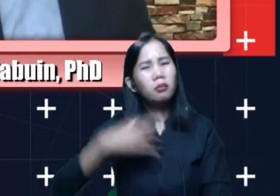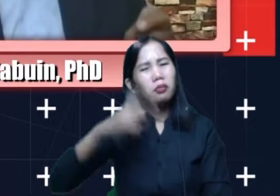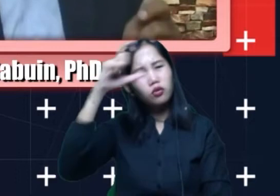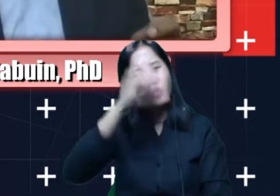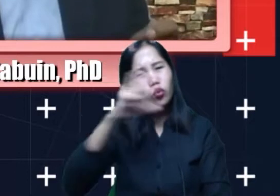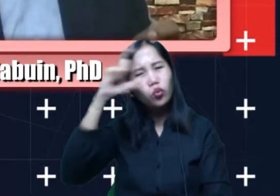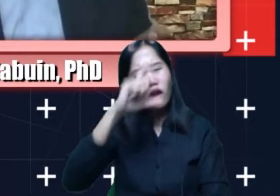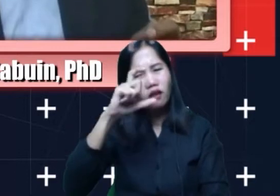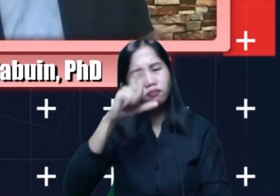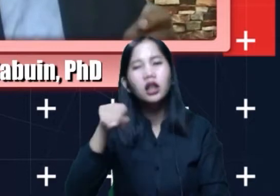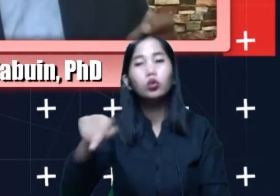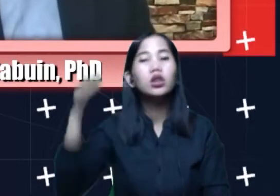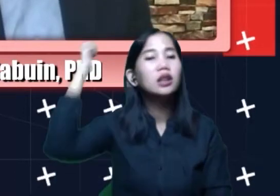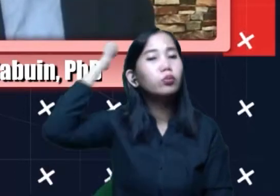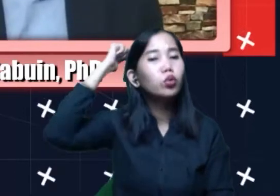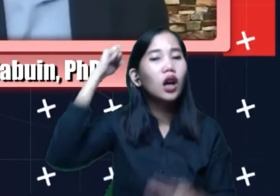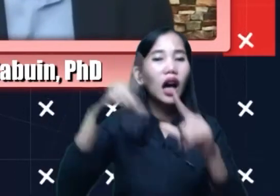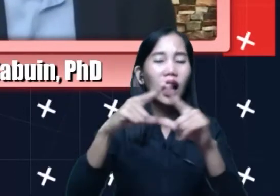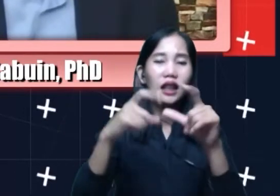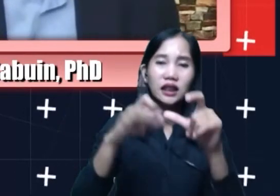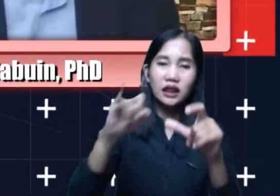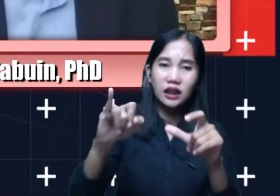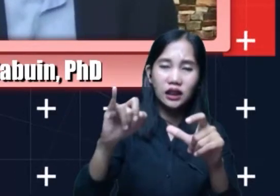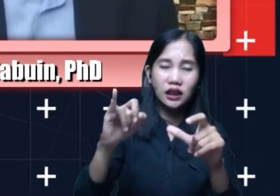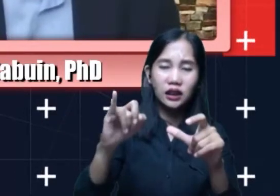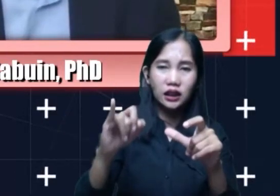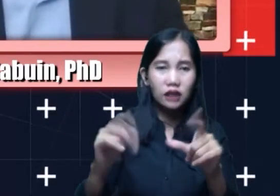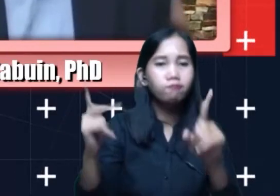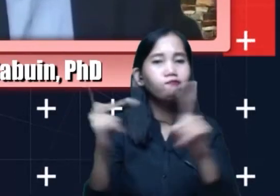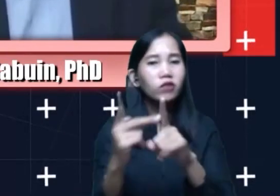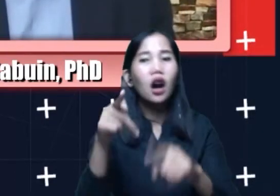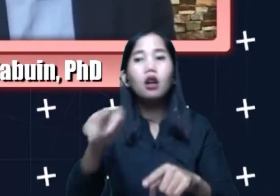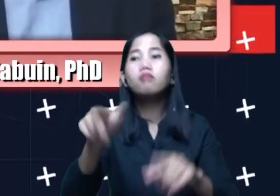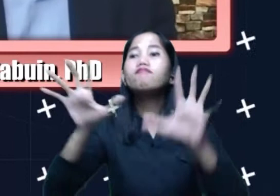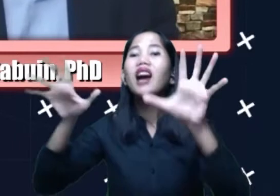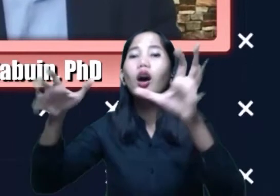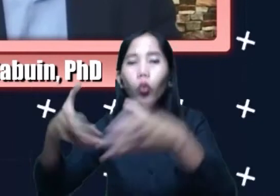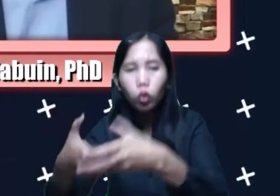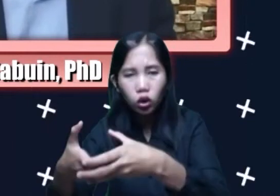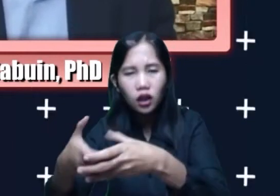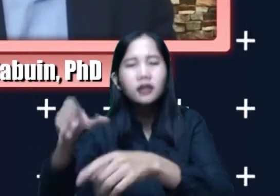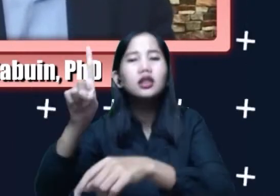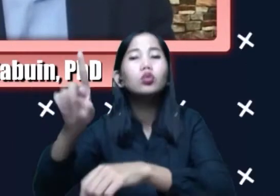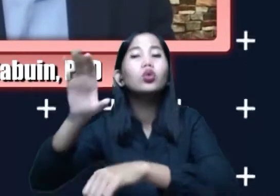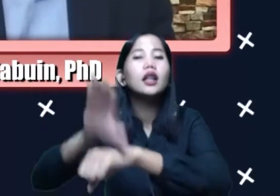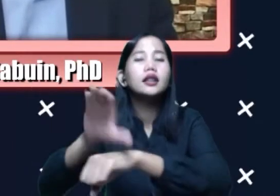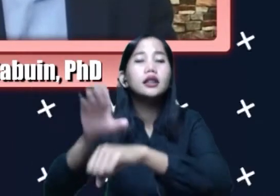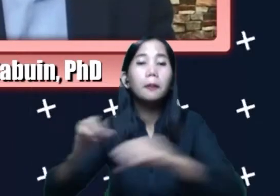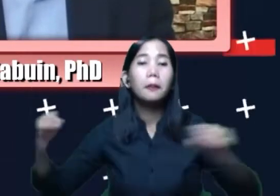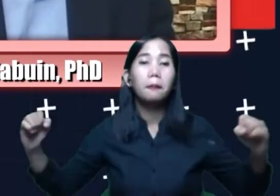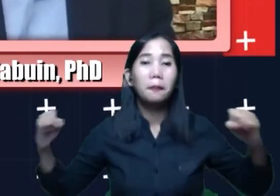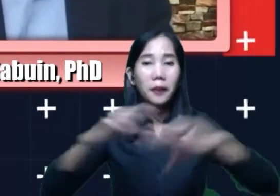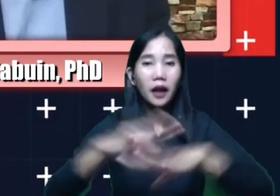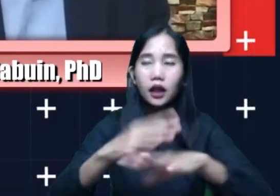mempraktikkan mengembalikan persepuluhan. Ya, ada beberapa gereja yang melakukan ini.